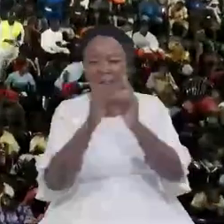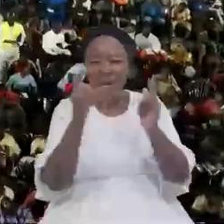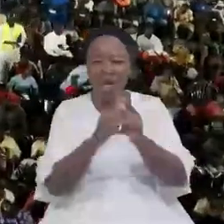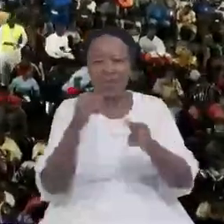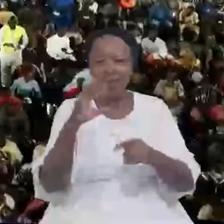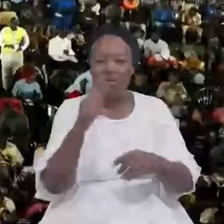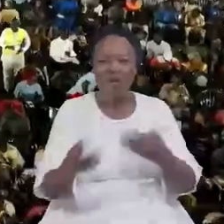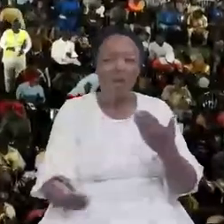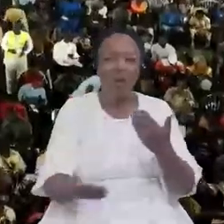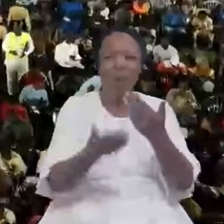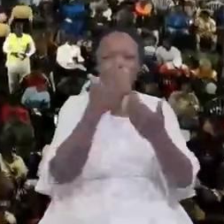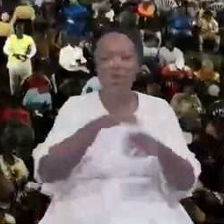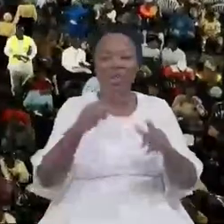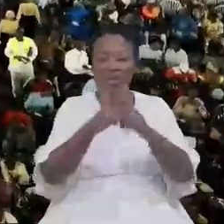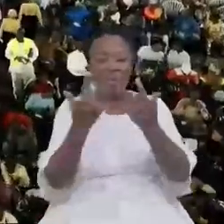ne vous dissuadera